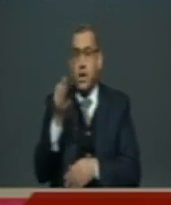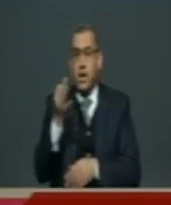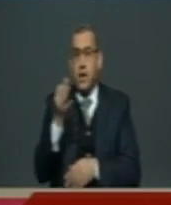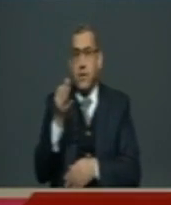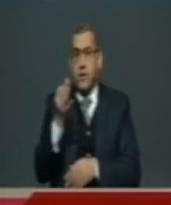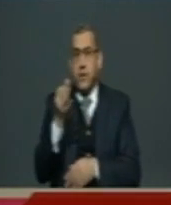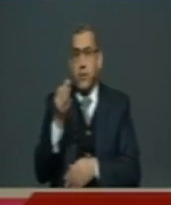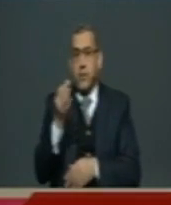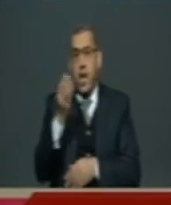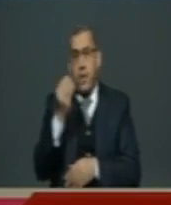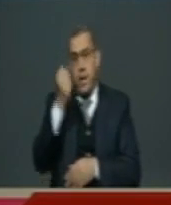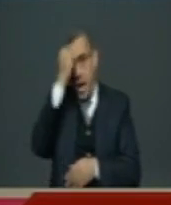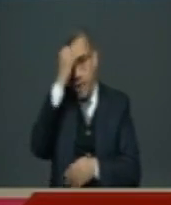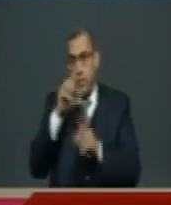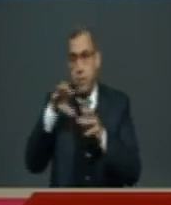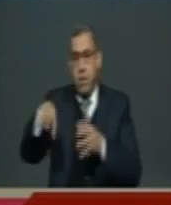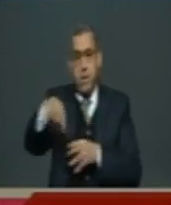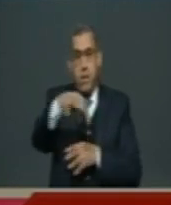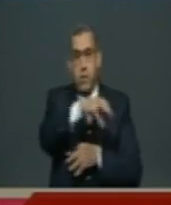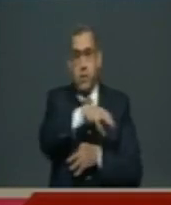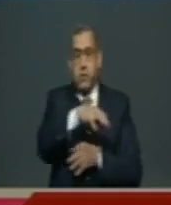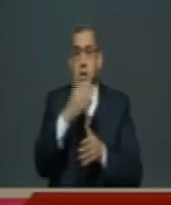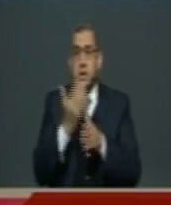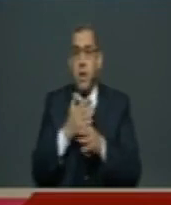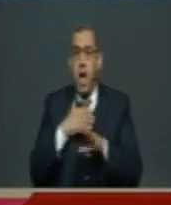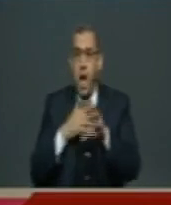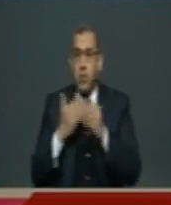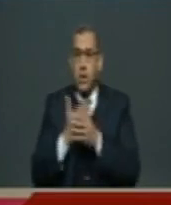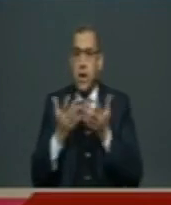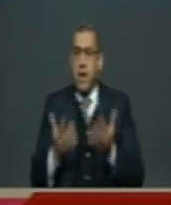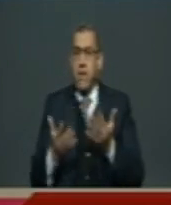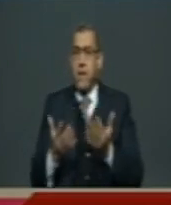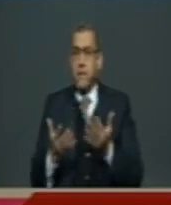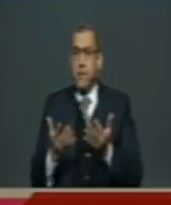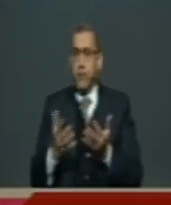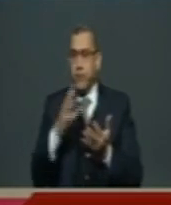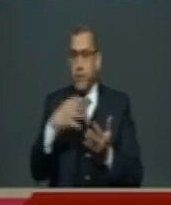35-40 الف منفذ. ده عشان يحاول يخفف